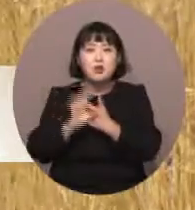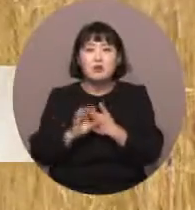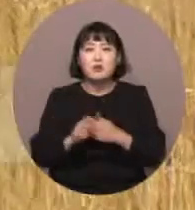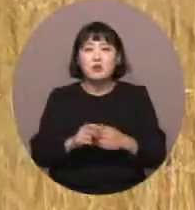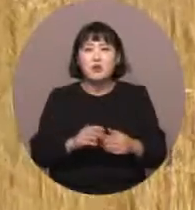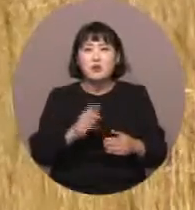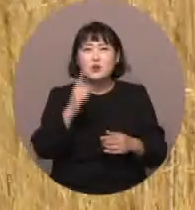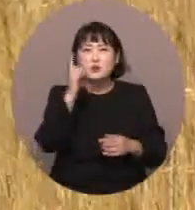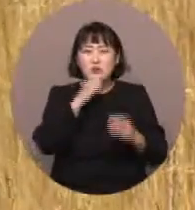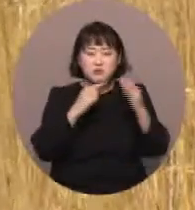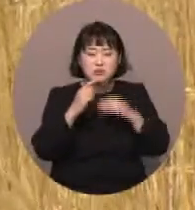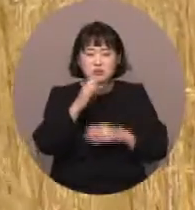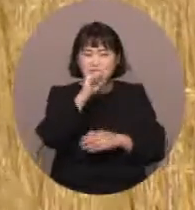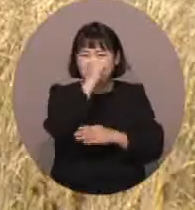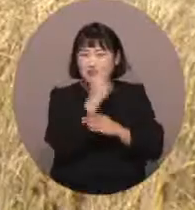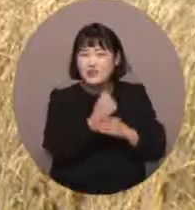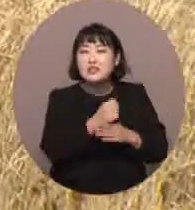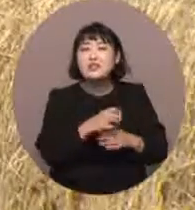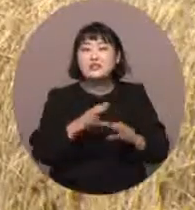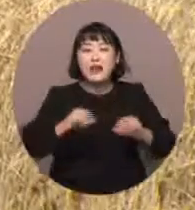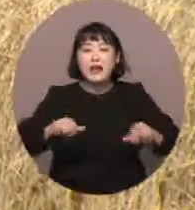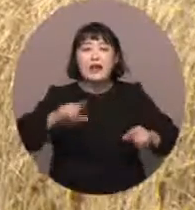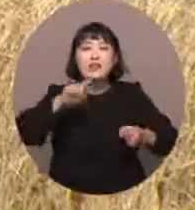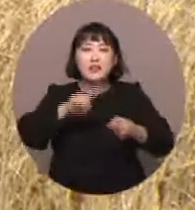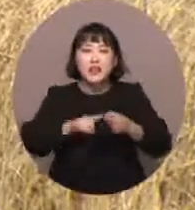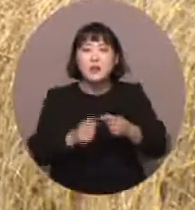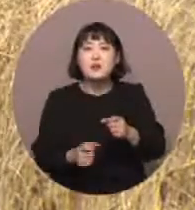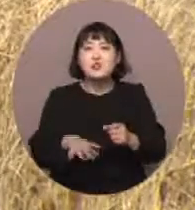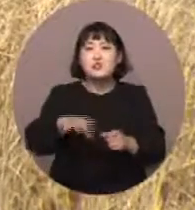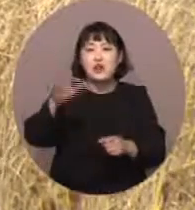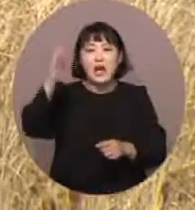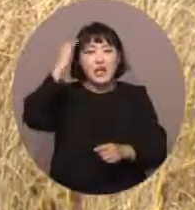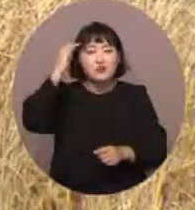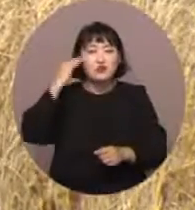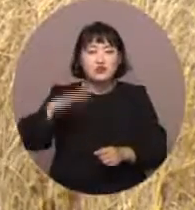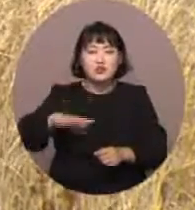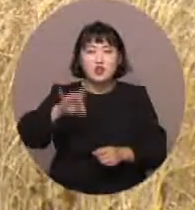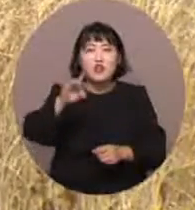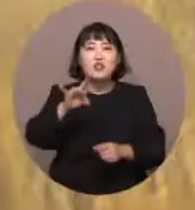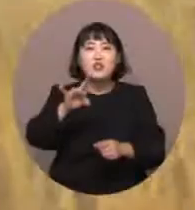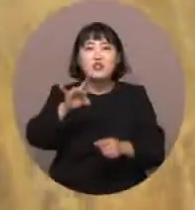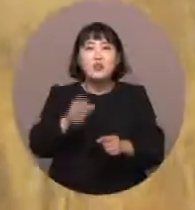산업 등으로 훼손된 땅에 대한 국내 첫 생태보건의 진행되는 것이라고 의미를 부여했습니다